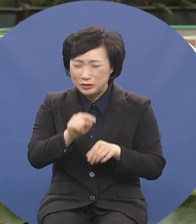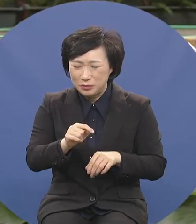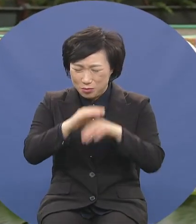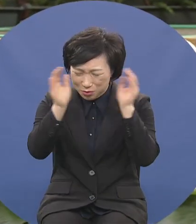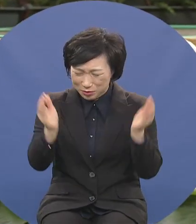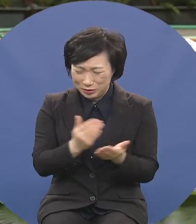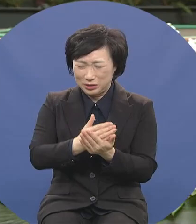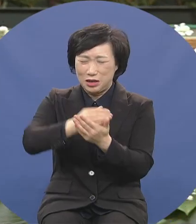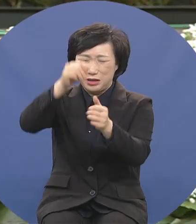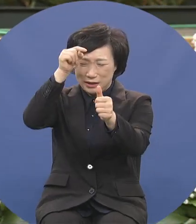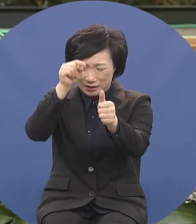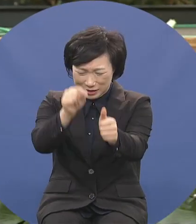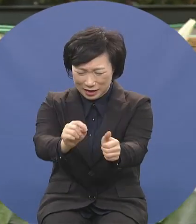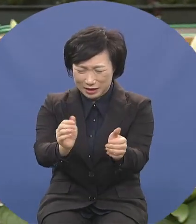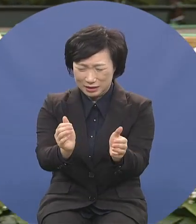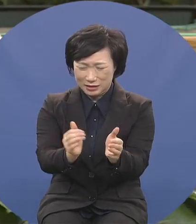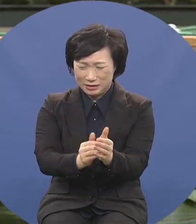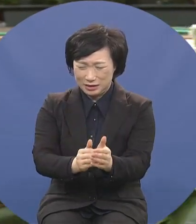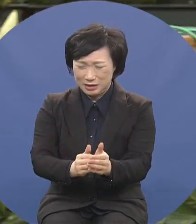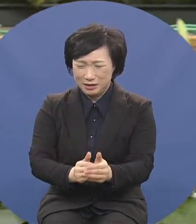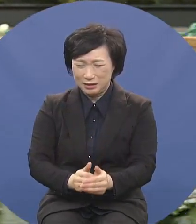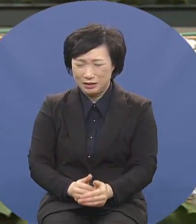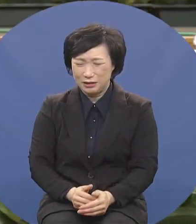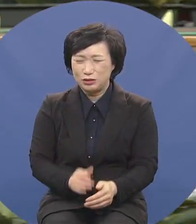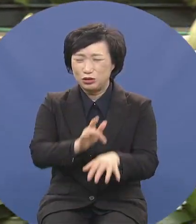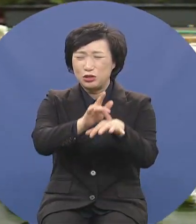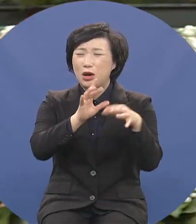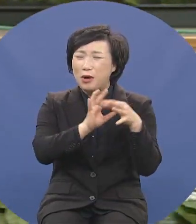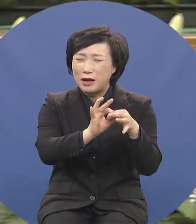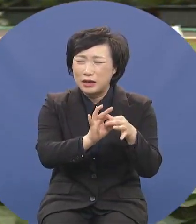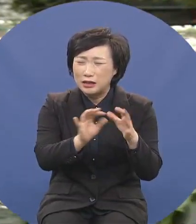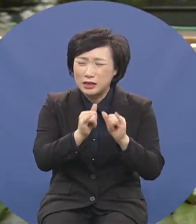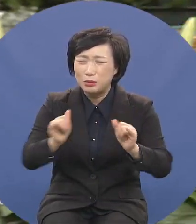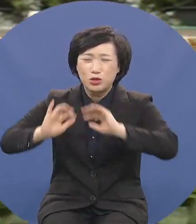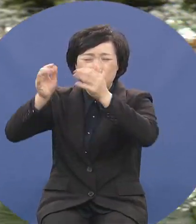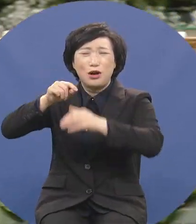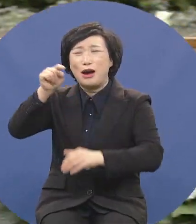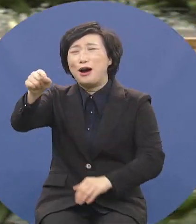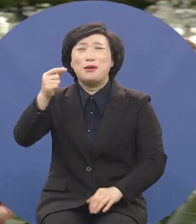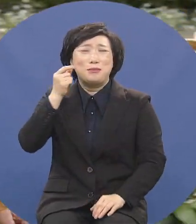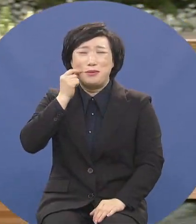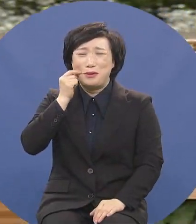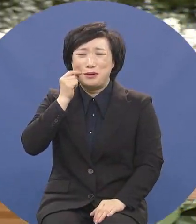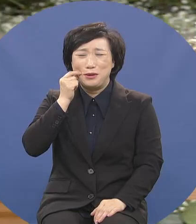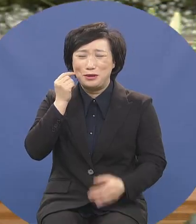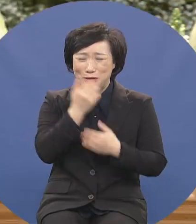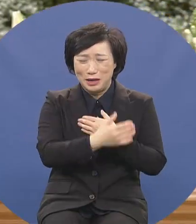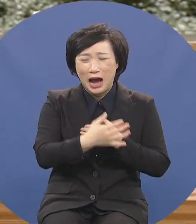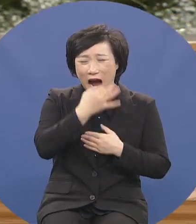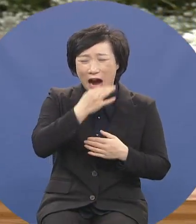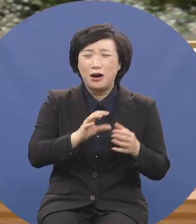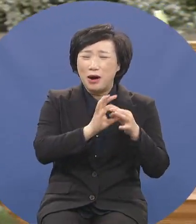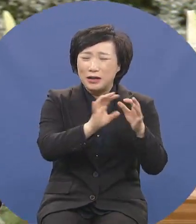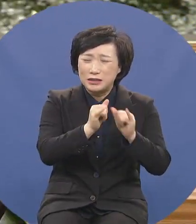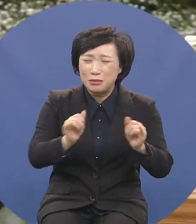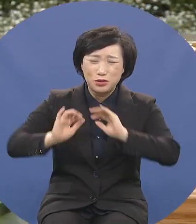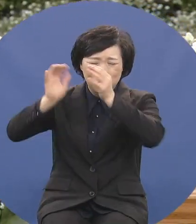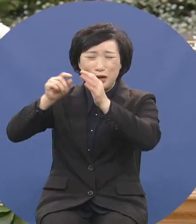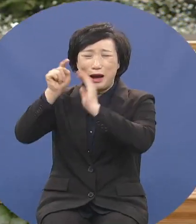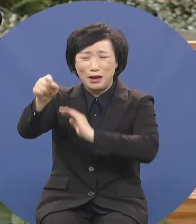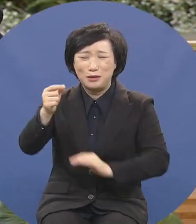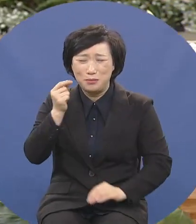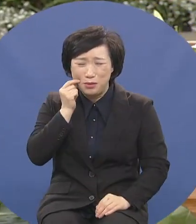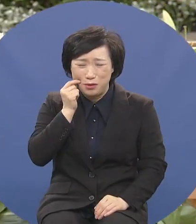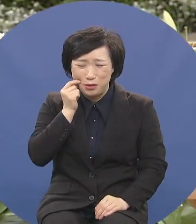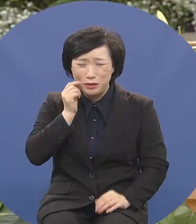너는 떠나갈지어다. 귀신에 속한 자가 어떻게 천국 갈 수 있으며 정욕에 속한 자가 어떻게 천국 갈 수